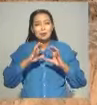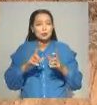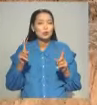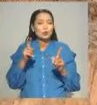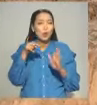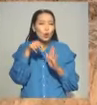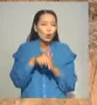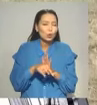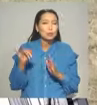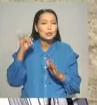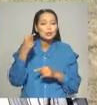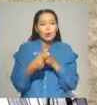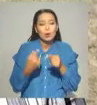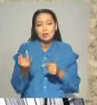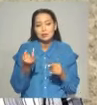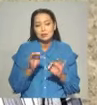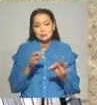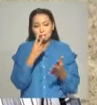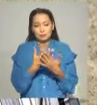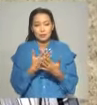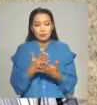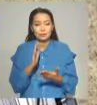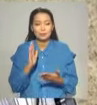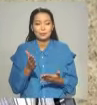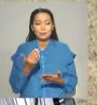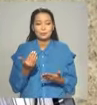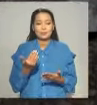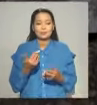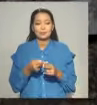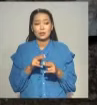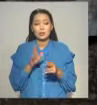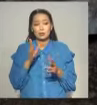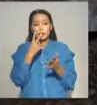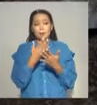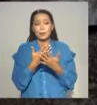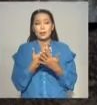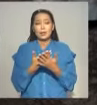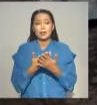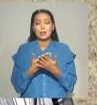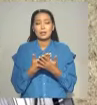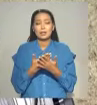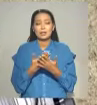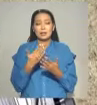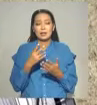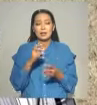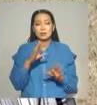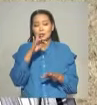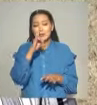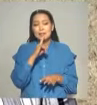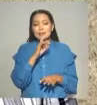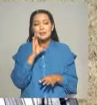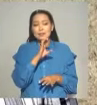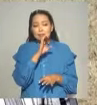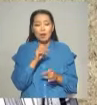глубоки корни нашей культуры. И чем больше мы будем показывать, говорить не только о Северном Казахстане, а о Казахстане, мы